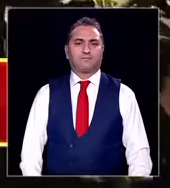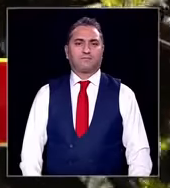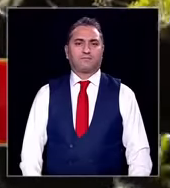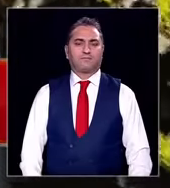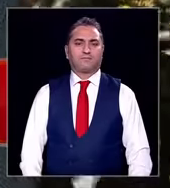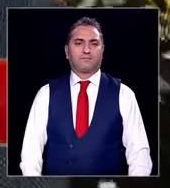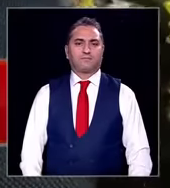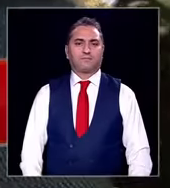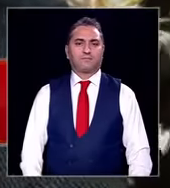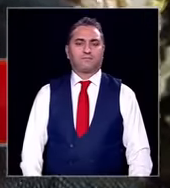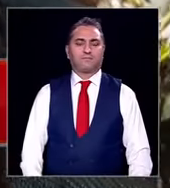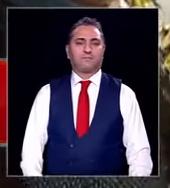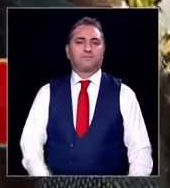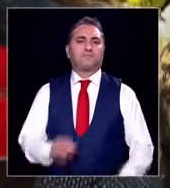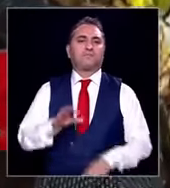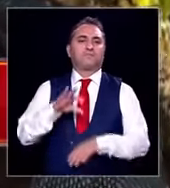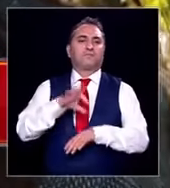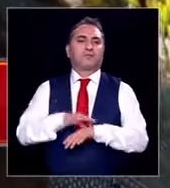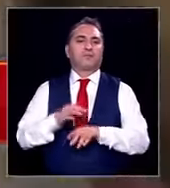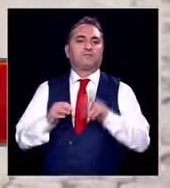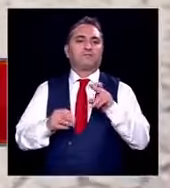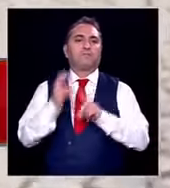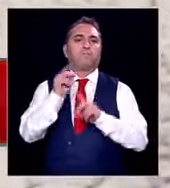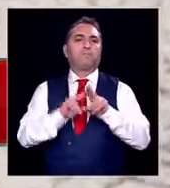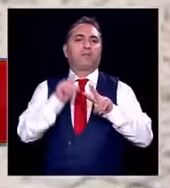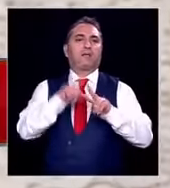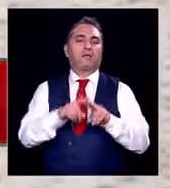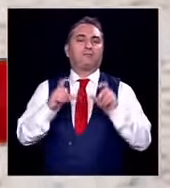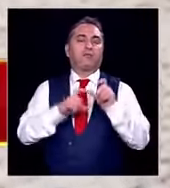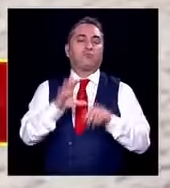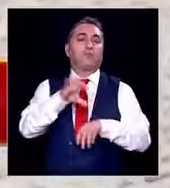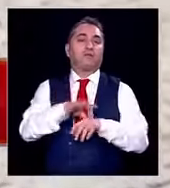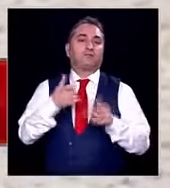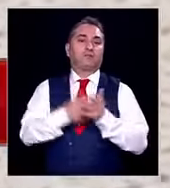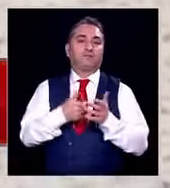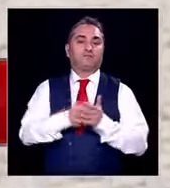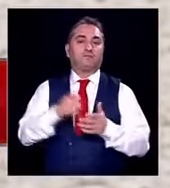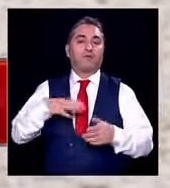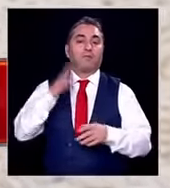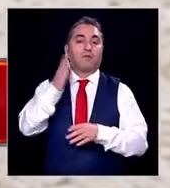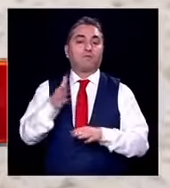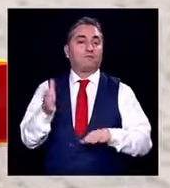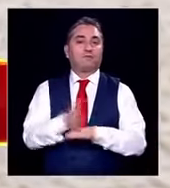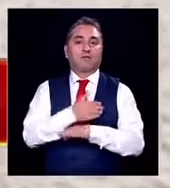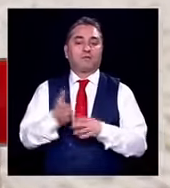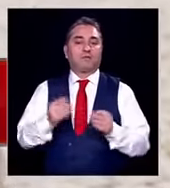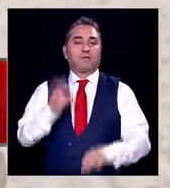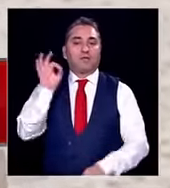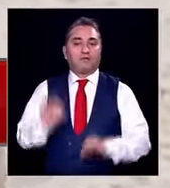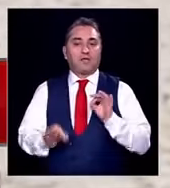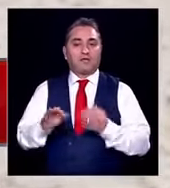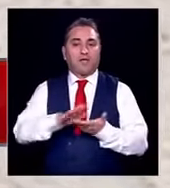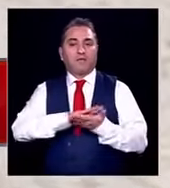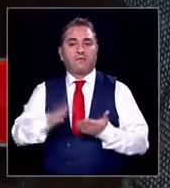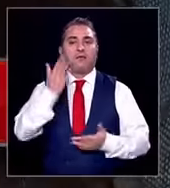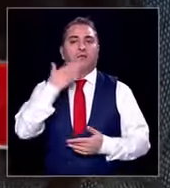Bu bir sendrom aslında. Pika sendromu diyoruz buna. Peki neden olur pika sendromu? Tedavisi mümkün değil mi?